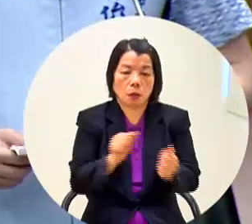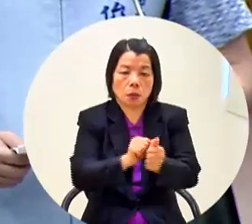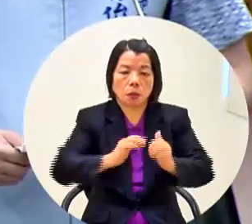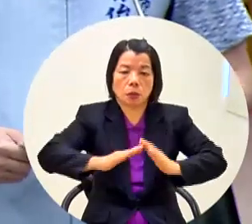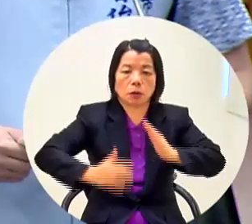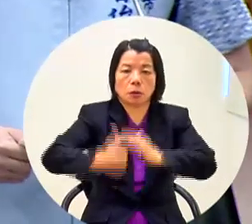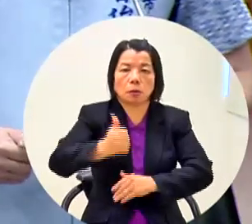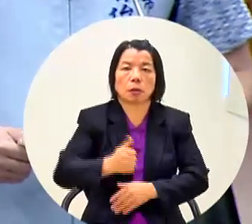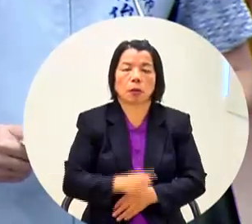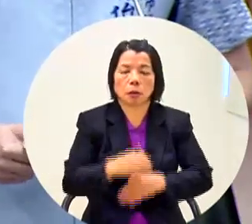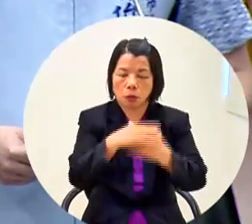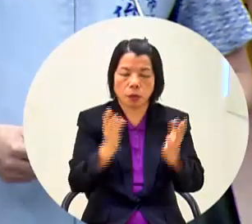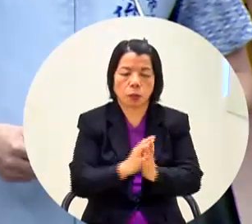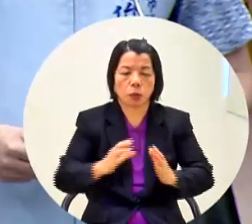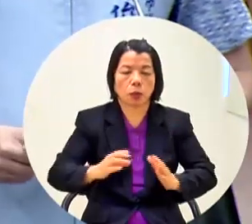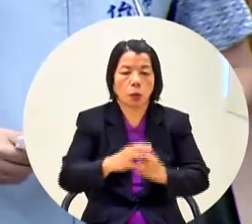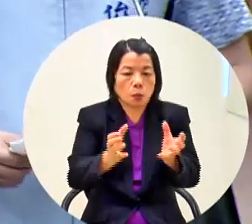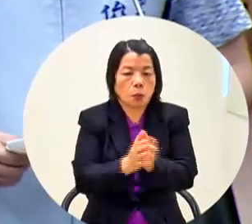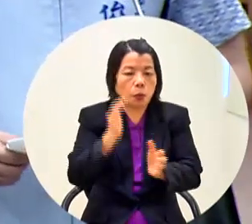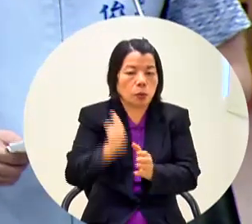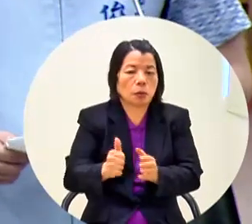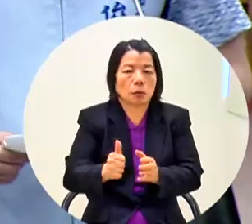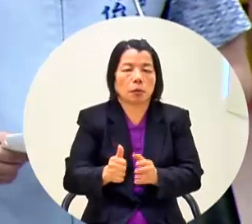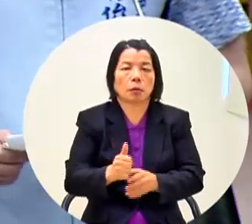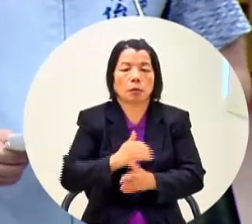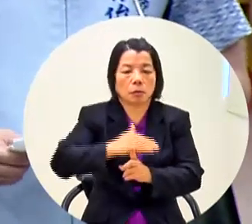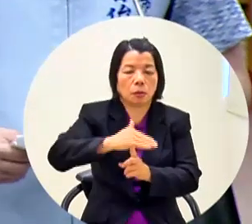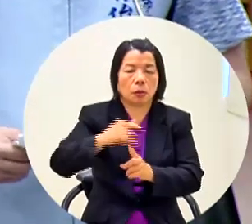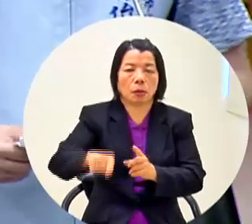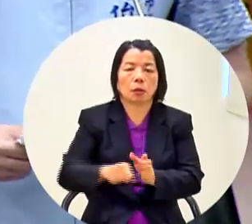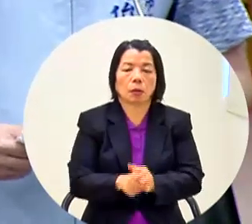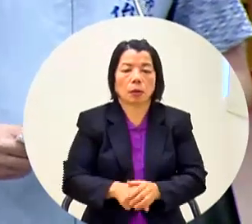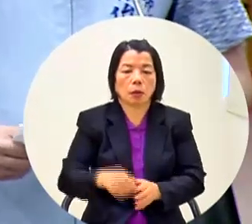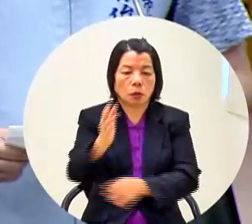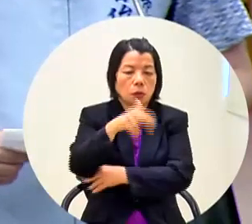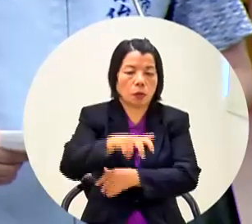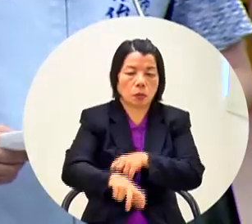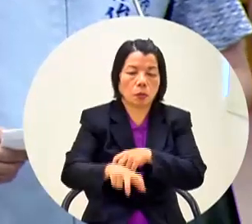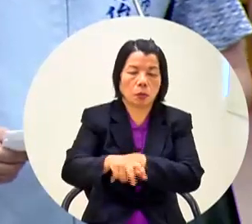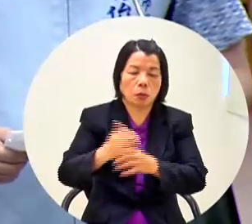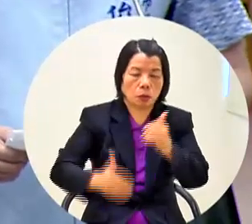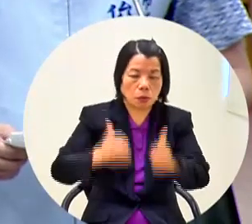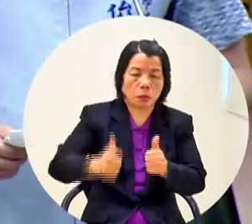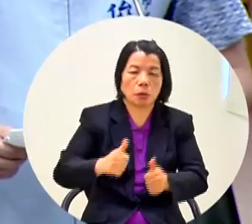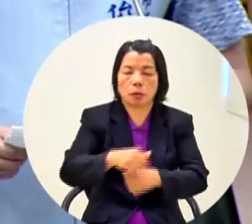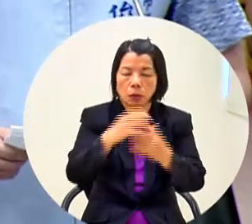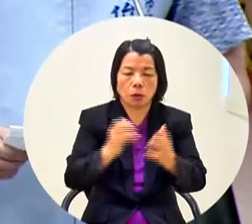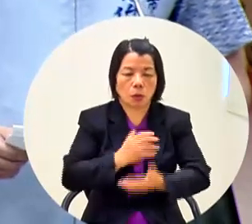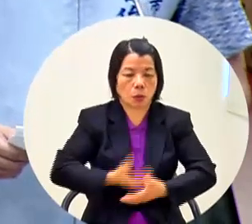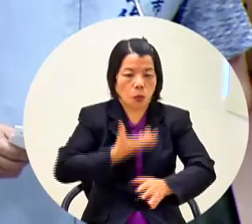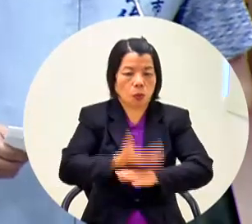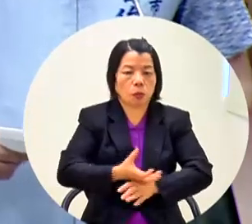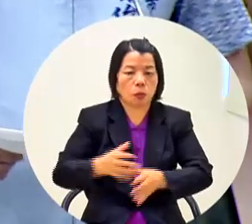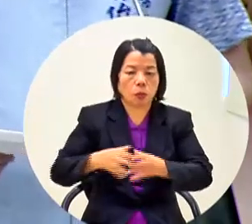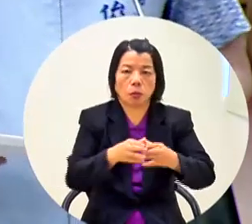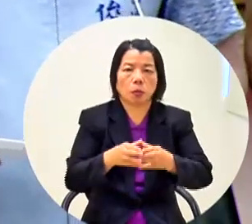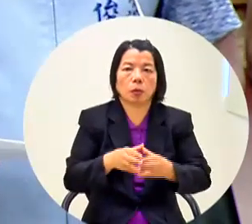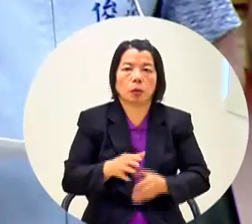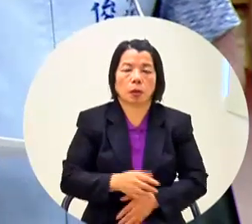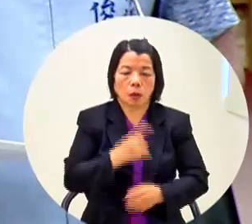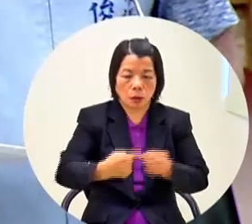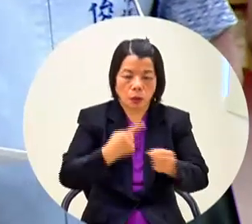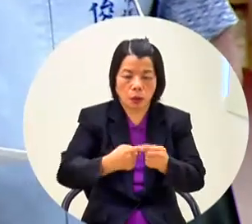都是部长级的啊，所有的局处长都是这么优秀这么用心的团队，我相信这一年多